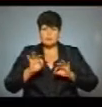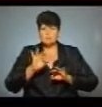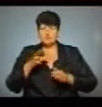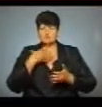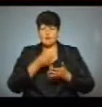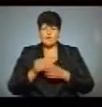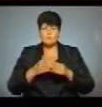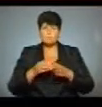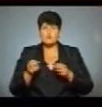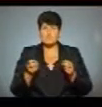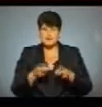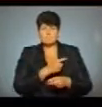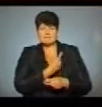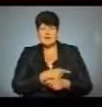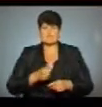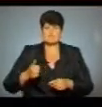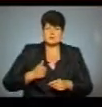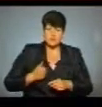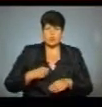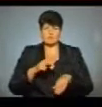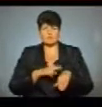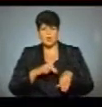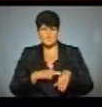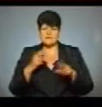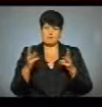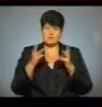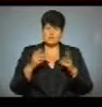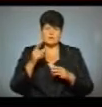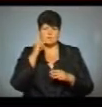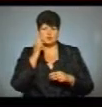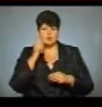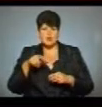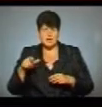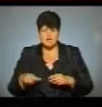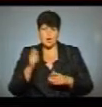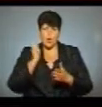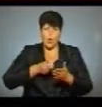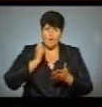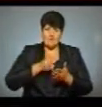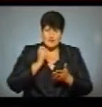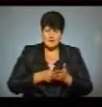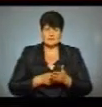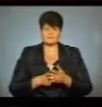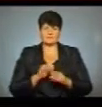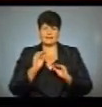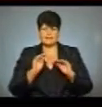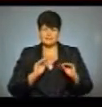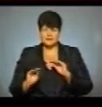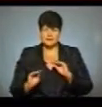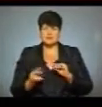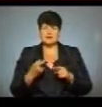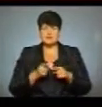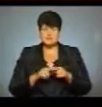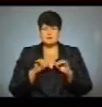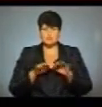професії. Це медики, військові, поліцейські, пожежники, бджолярі, дизайнери та ковалі. Захід організували працівники служби